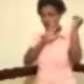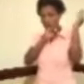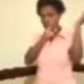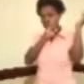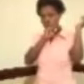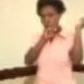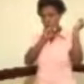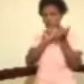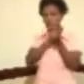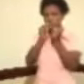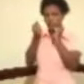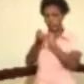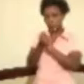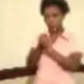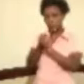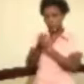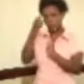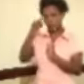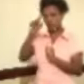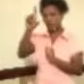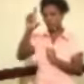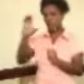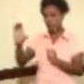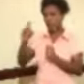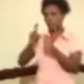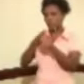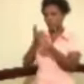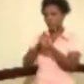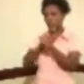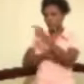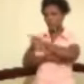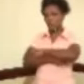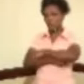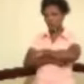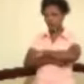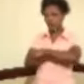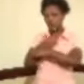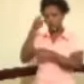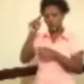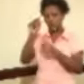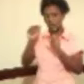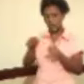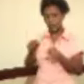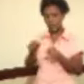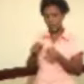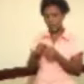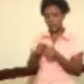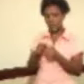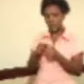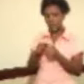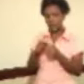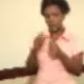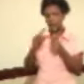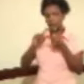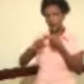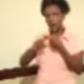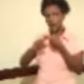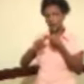Mais je crois que dans les 100 premiers jours, ils sont capables d'avoir un signal, ça, évidemment, à condition